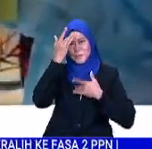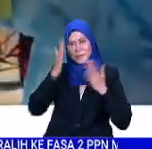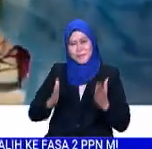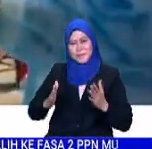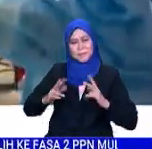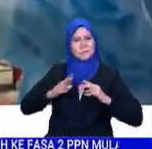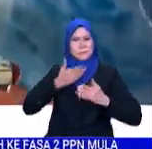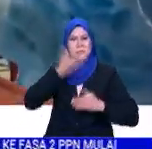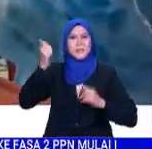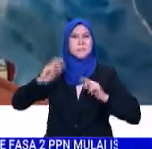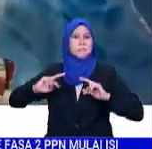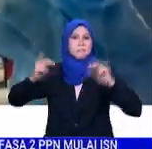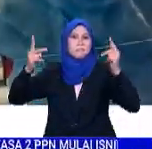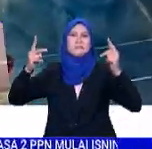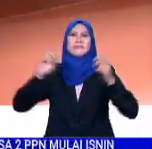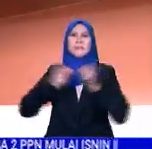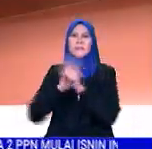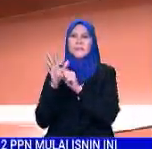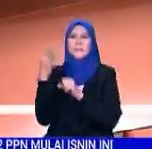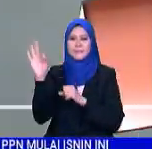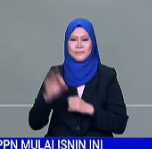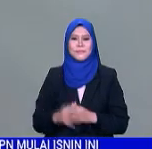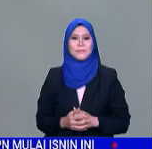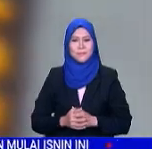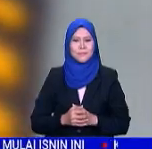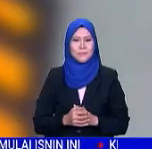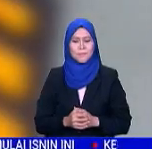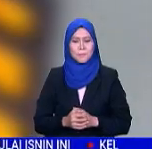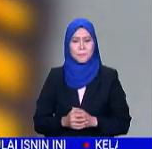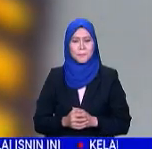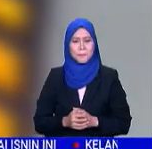untuk pulih daripada COVID-19.